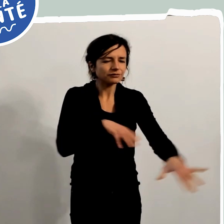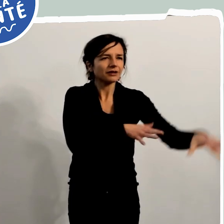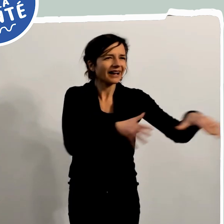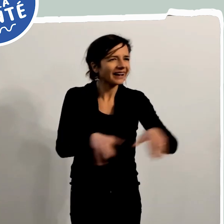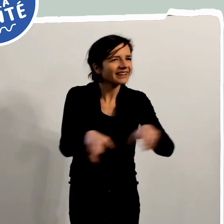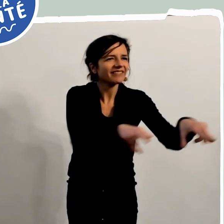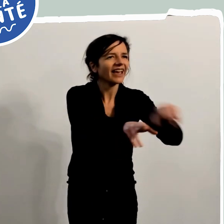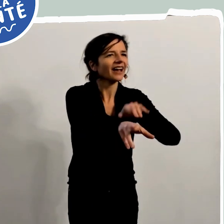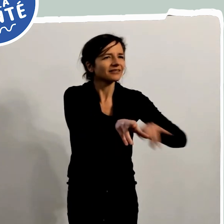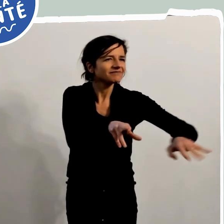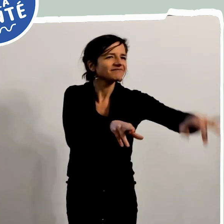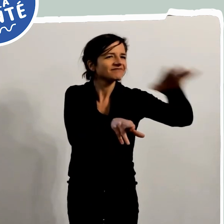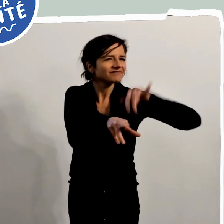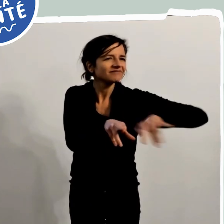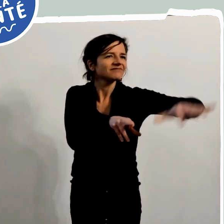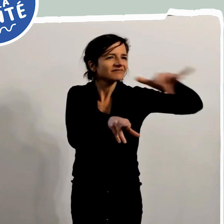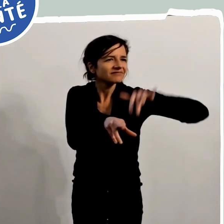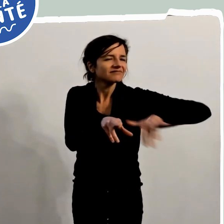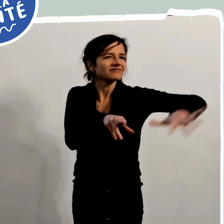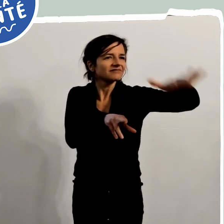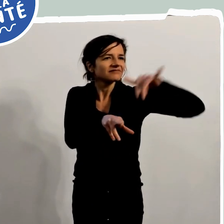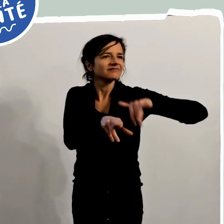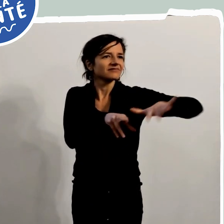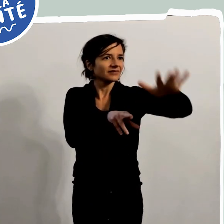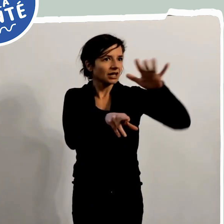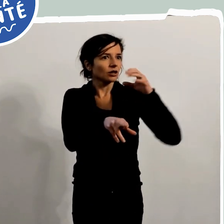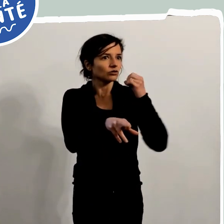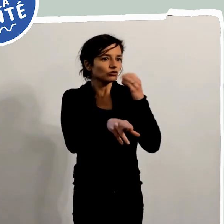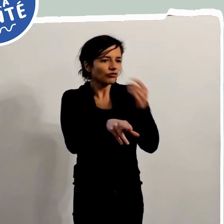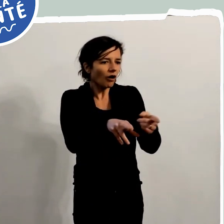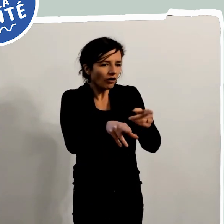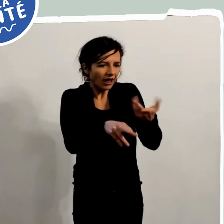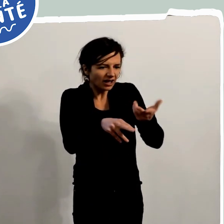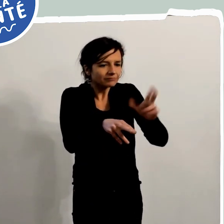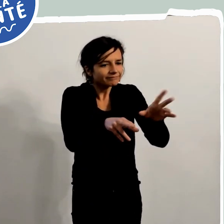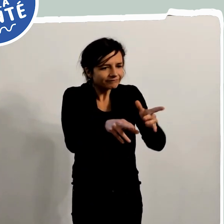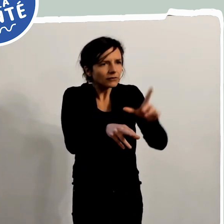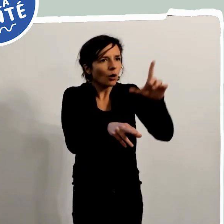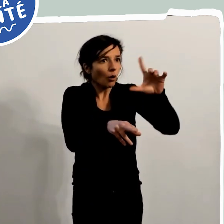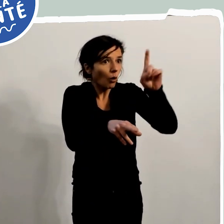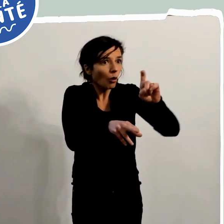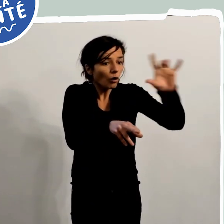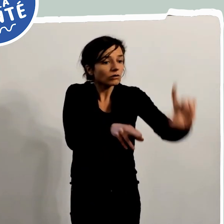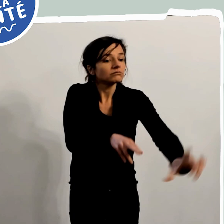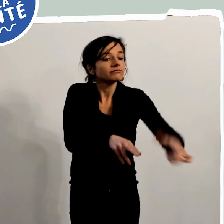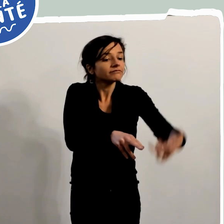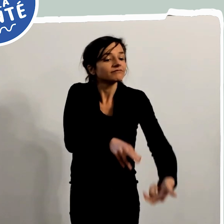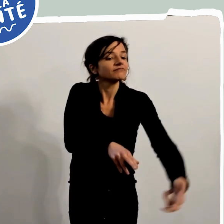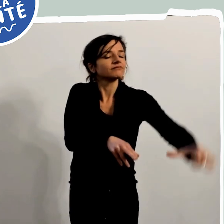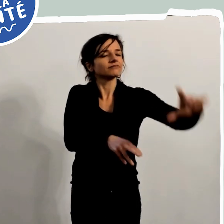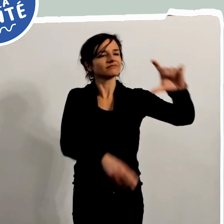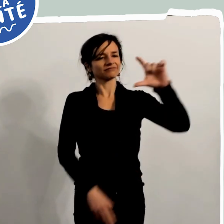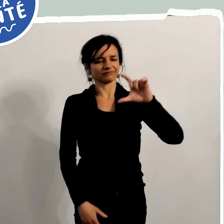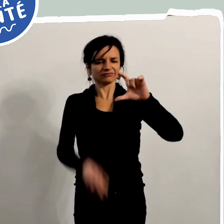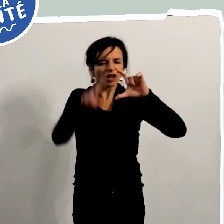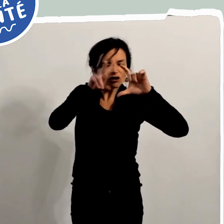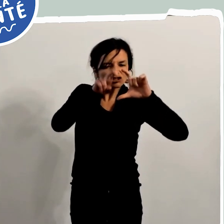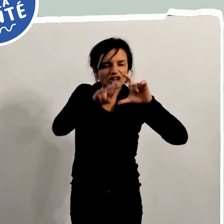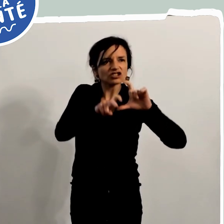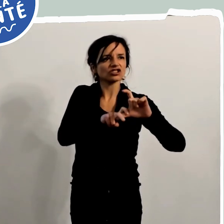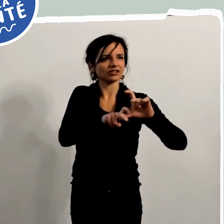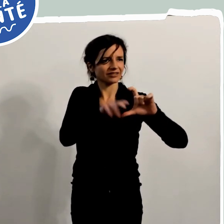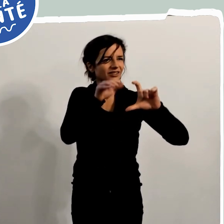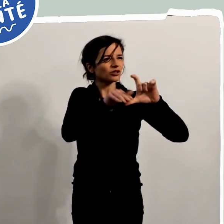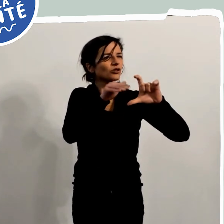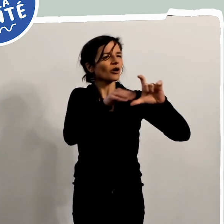faibles, toujours chez des modèles animaux. Eh bien, la pilule contraceptive, notamment l'éthénylestradiol, qui est le